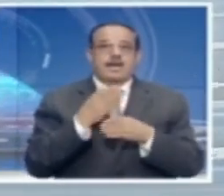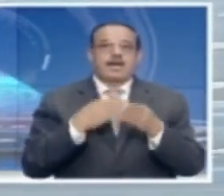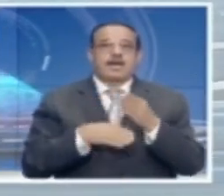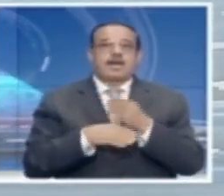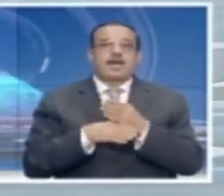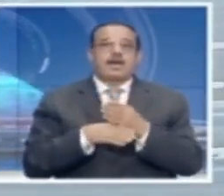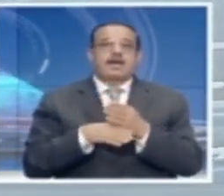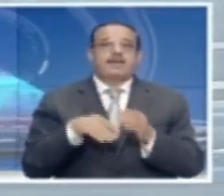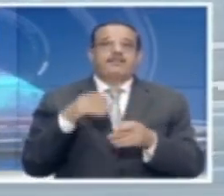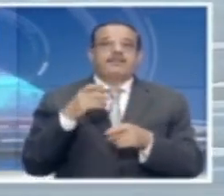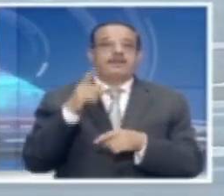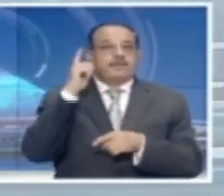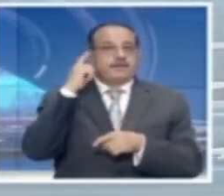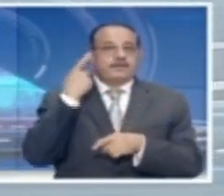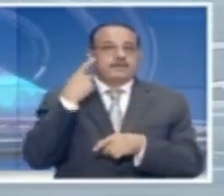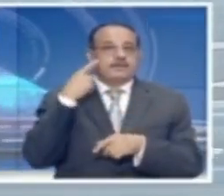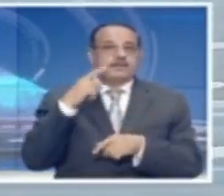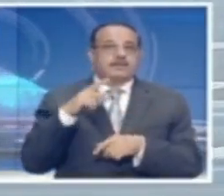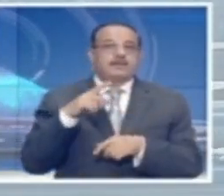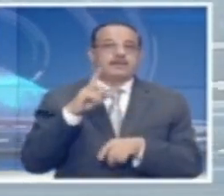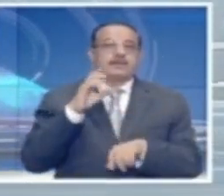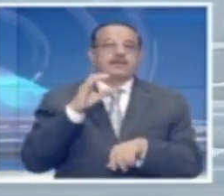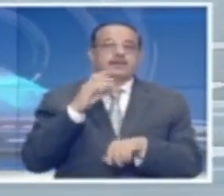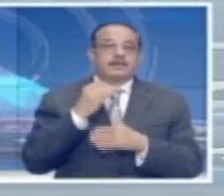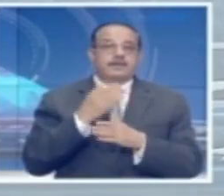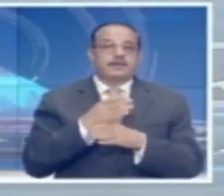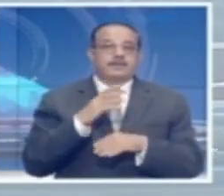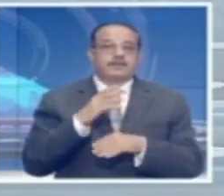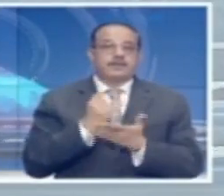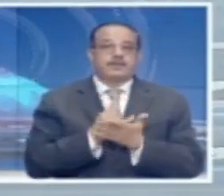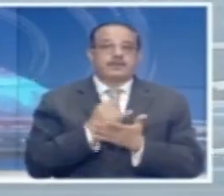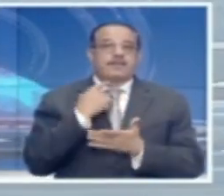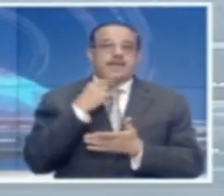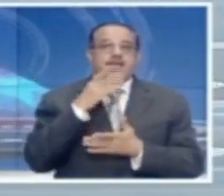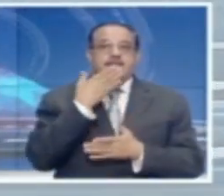للتنسيق بشأن إعادة الإعمار بتوجيهات من الرئيس عباس.